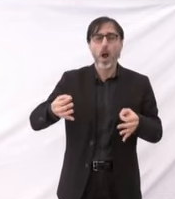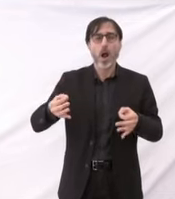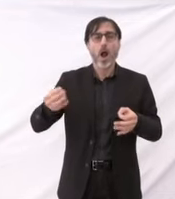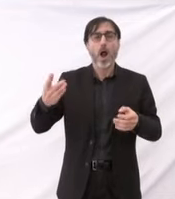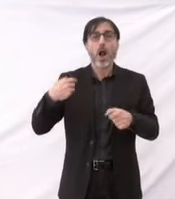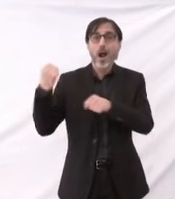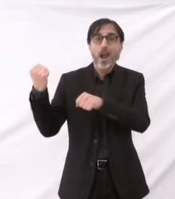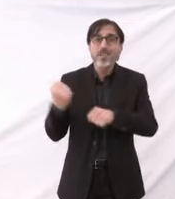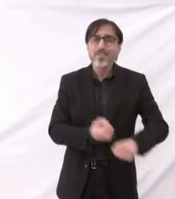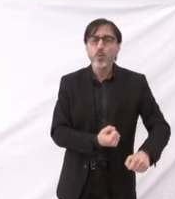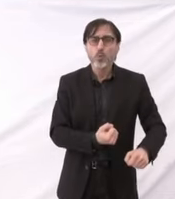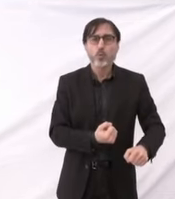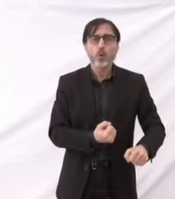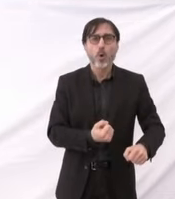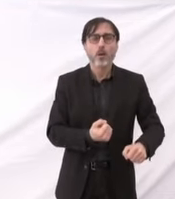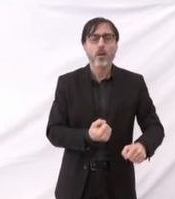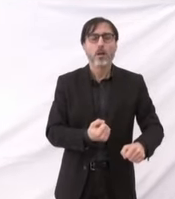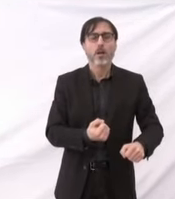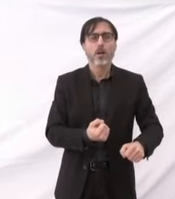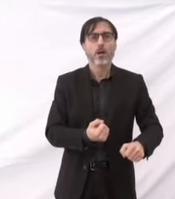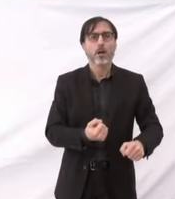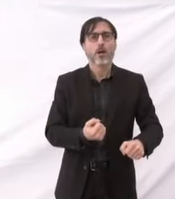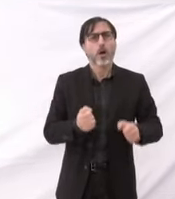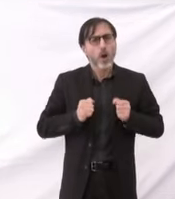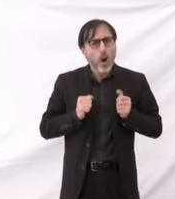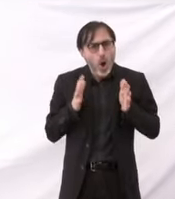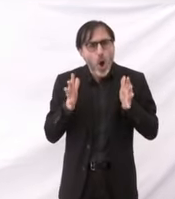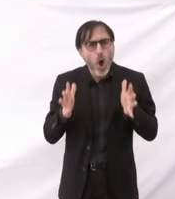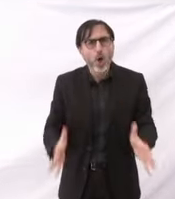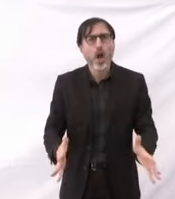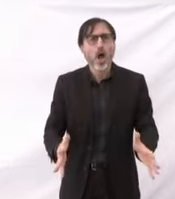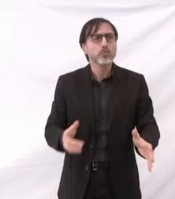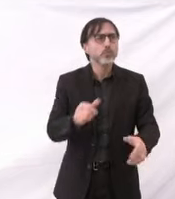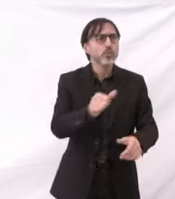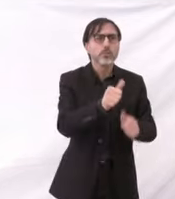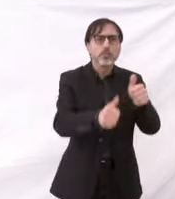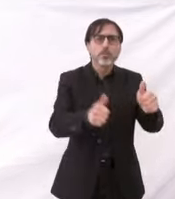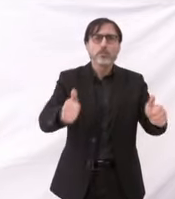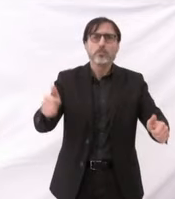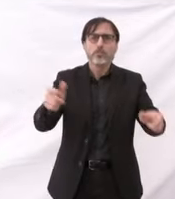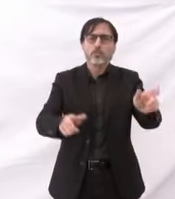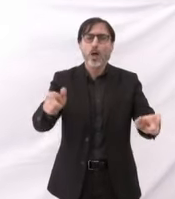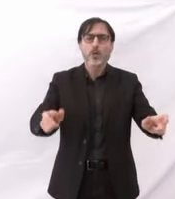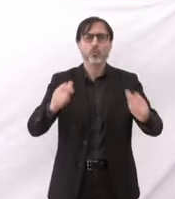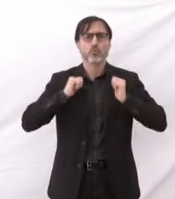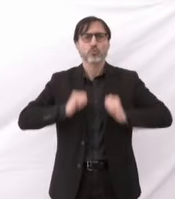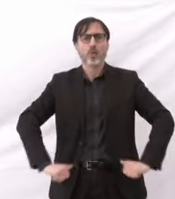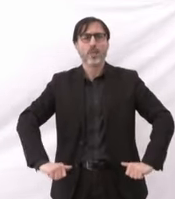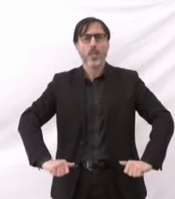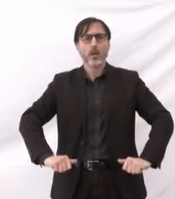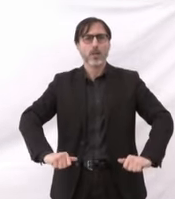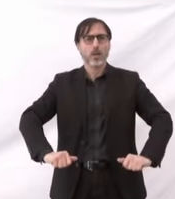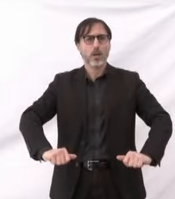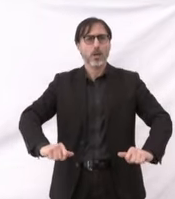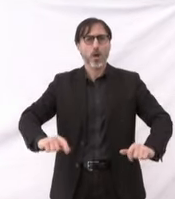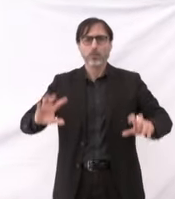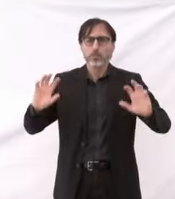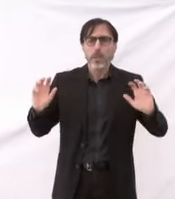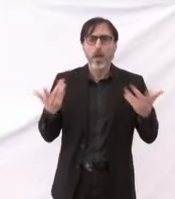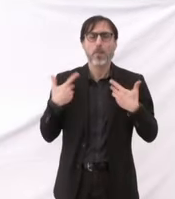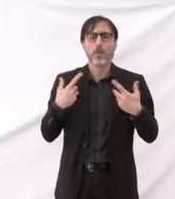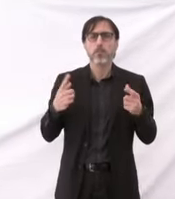di alcune istituzioni, e nonostante il coraggio di singoli cittadini che si sono ribellati al